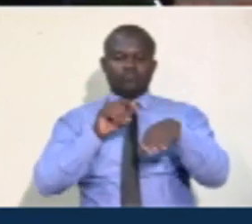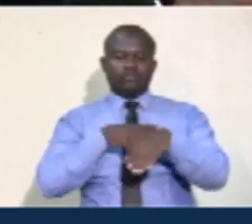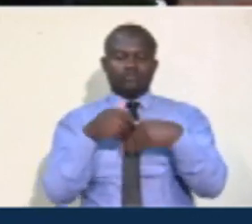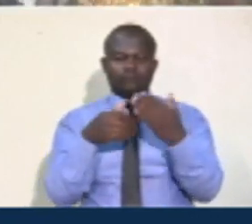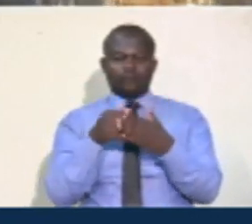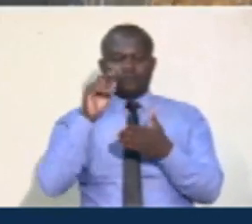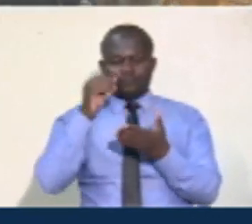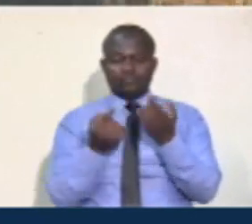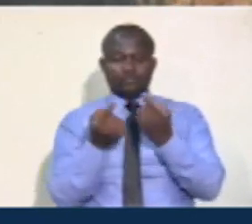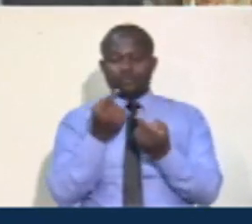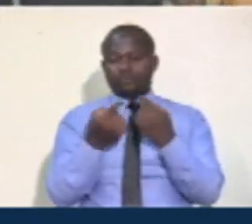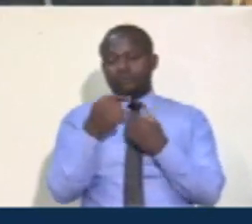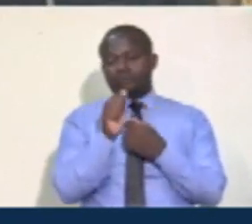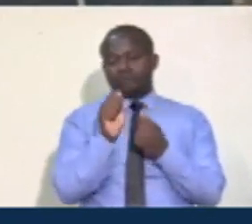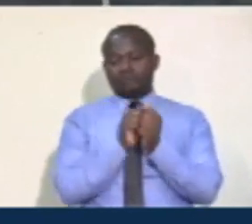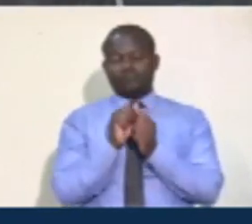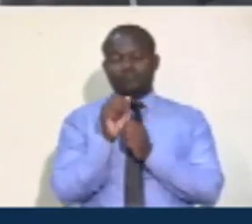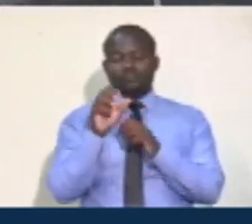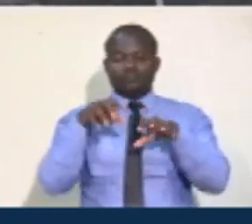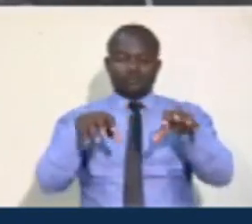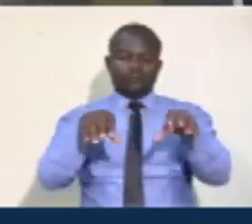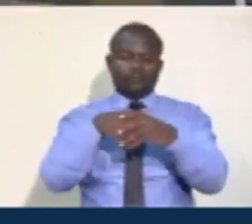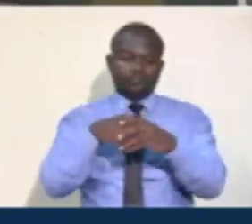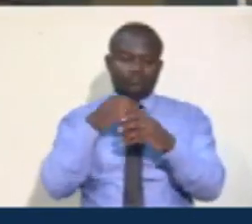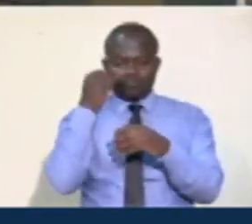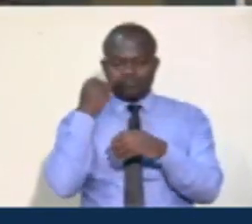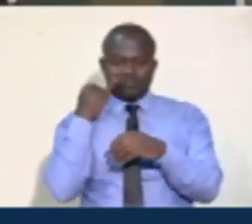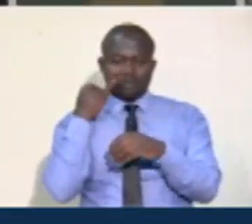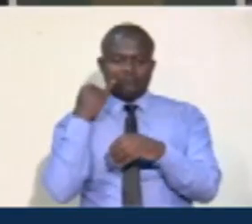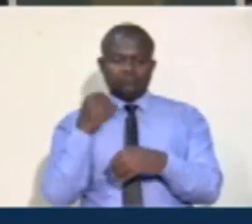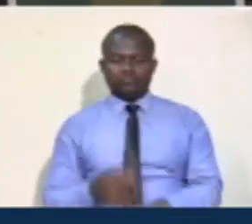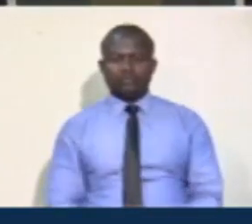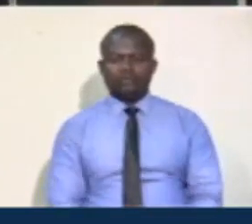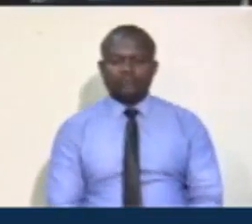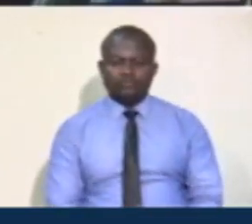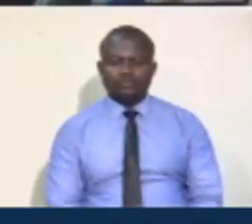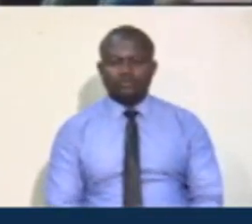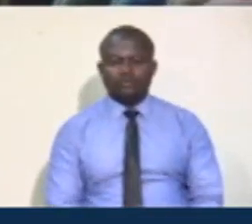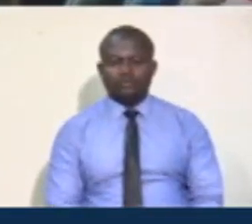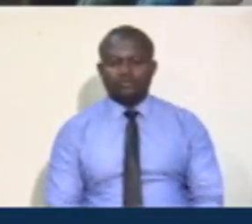nicyo kubitekesha nka gaze n'amakara nacyo kihagazeho Théogène Twibanire i Rusizi